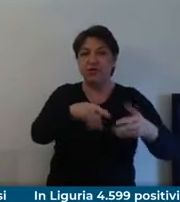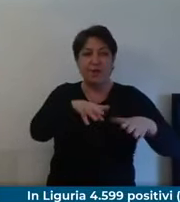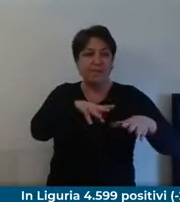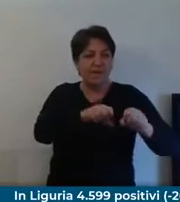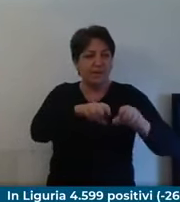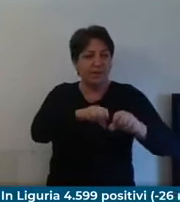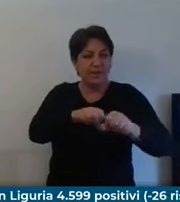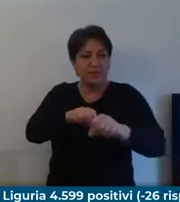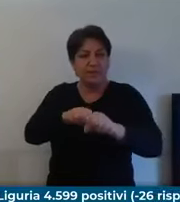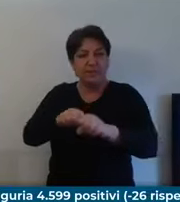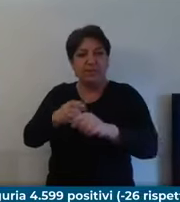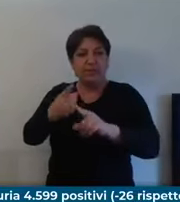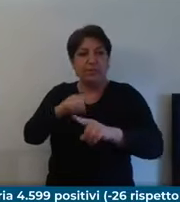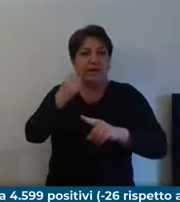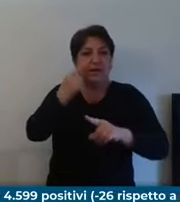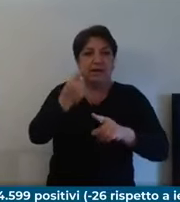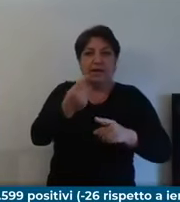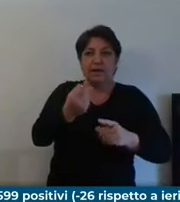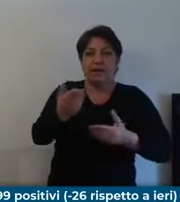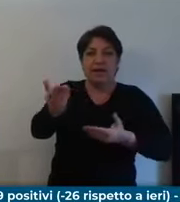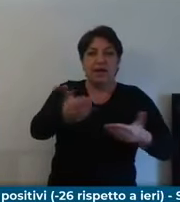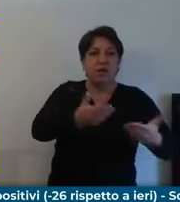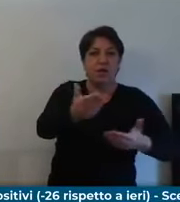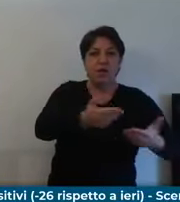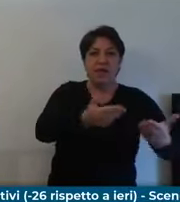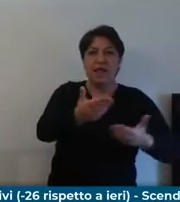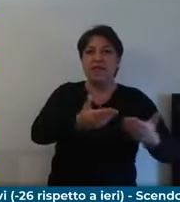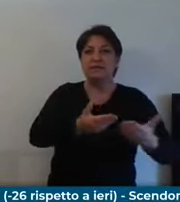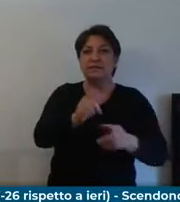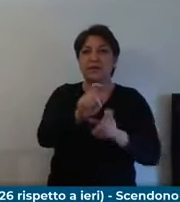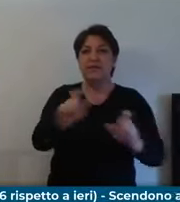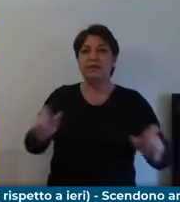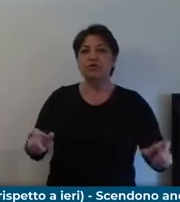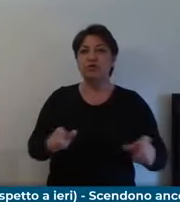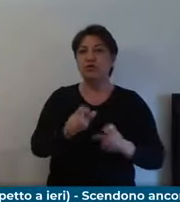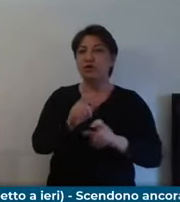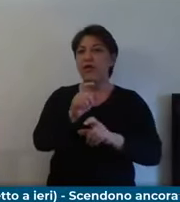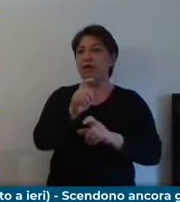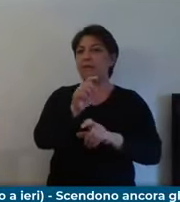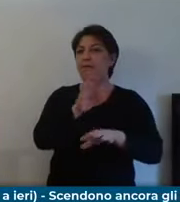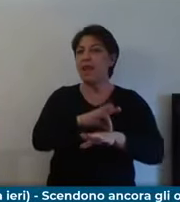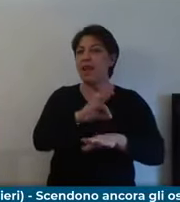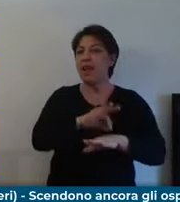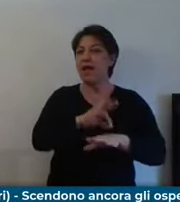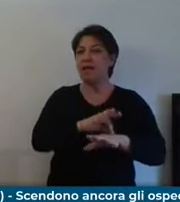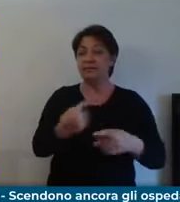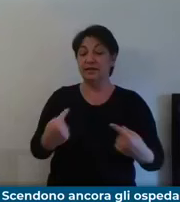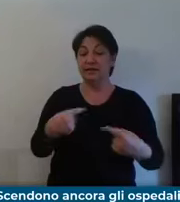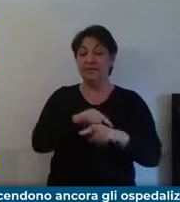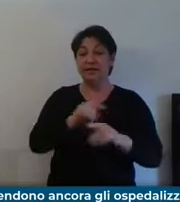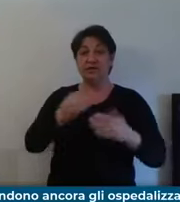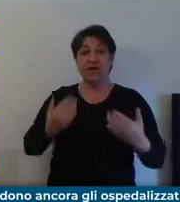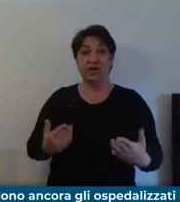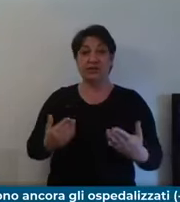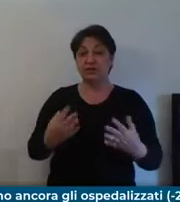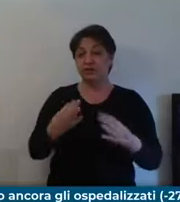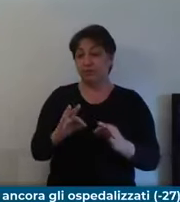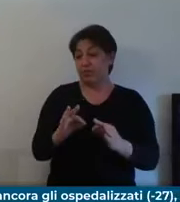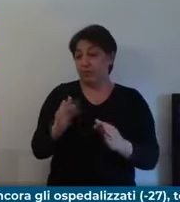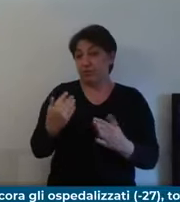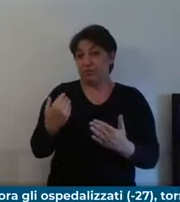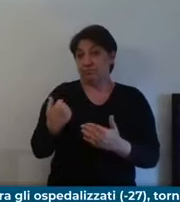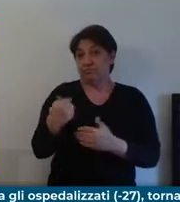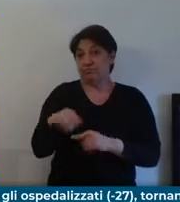l'intercettazione dei casi. A partire da queste ore, qualche ASL lo ha già fatto,